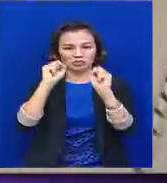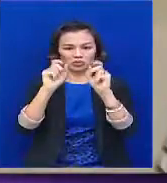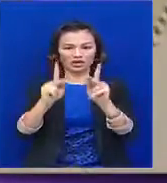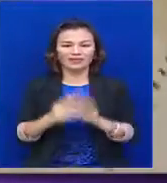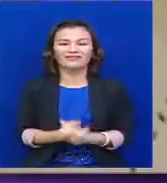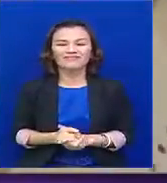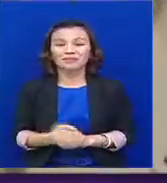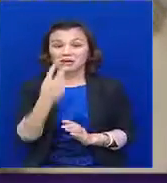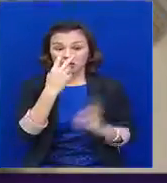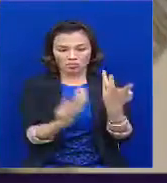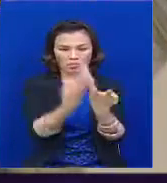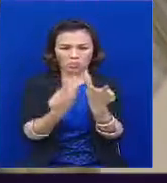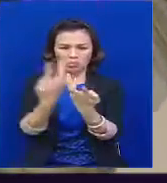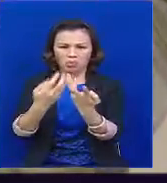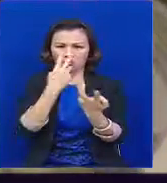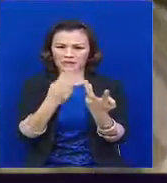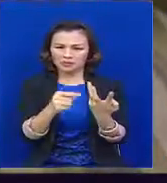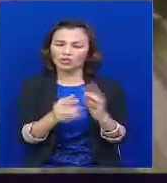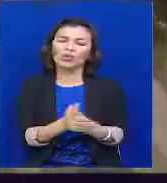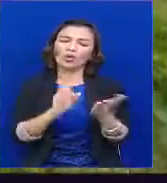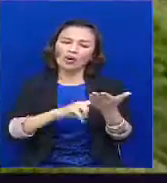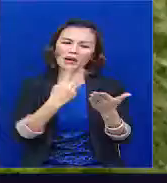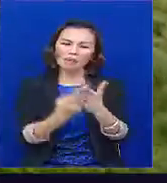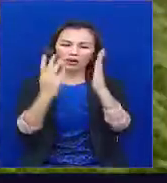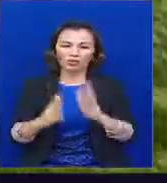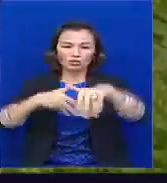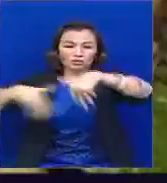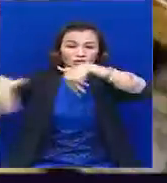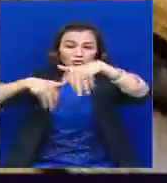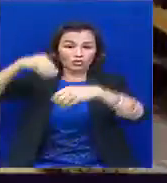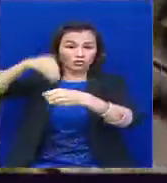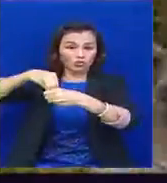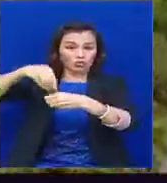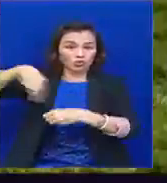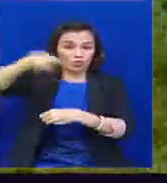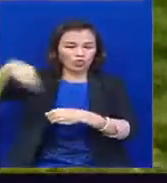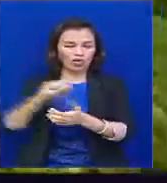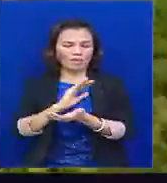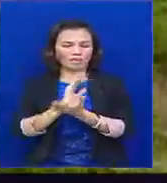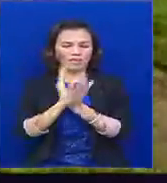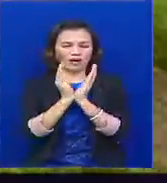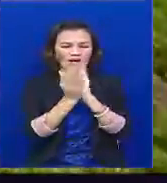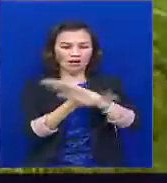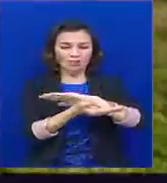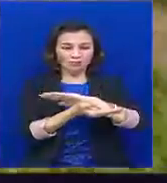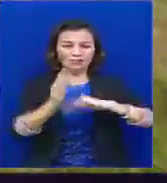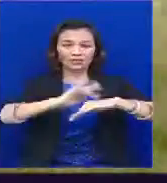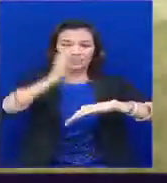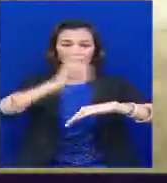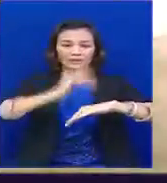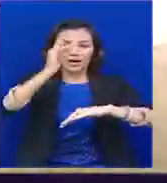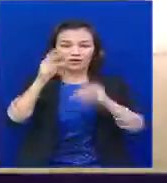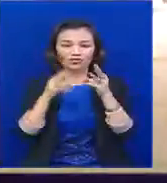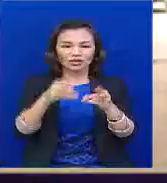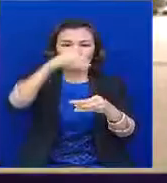บชวาที่มีมากก่อนหน้านี้ชาวบ้านที่อาศัยอยู่ริมแม่น้ำเจ้าพระยาจะปรับตัวให้เข้ากับธรรมชาติโดยการอยู่ให้